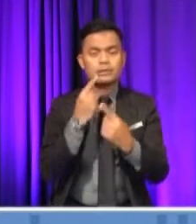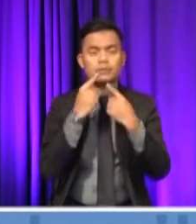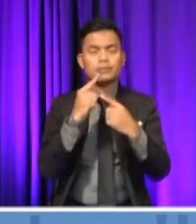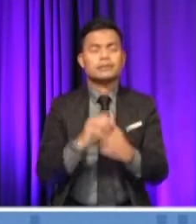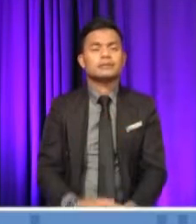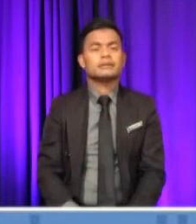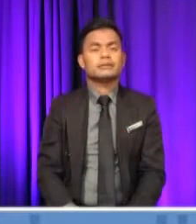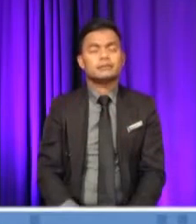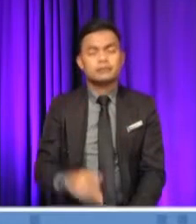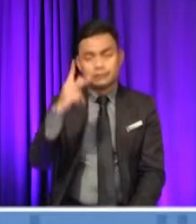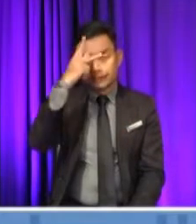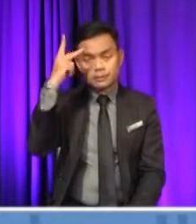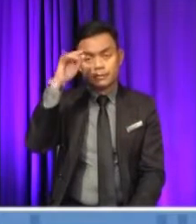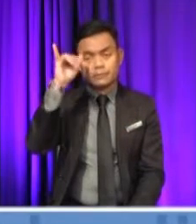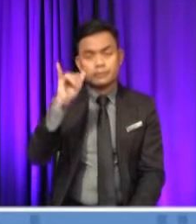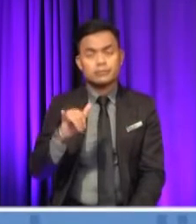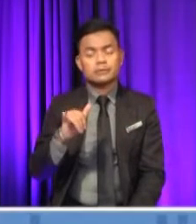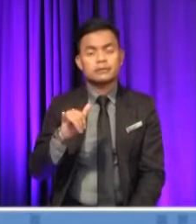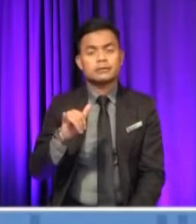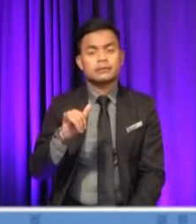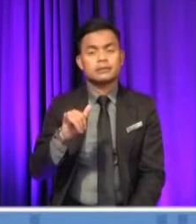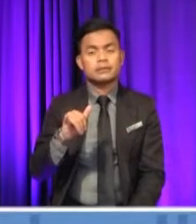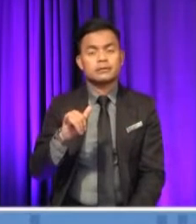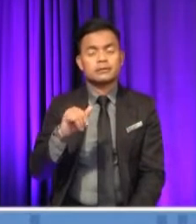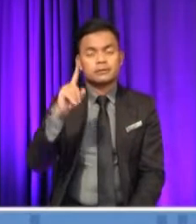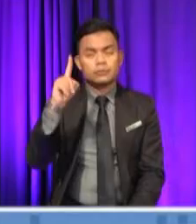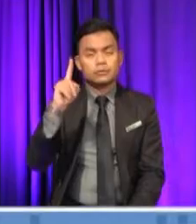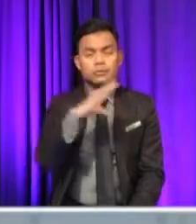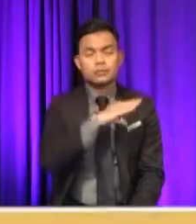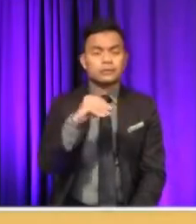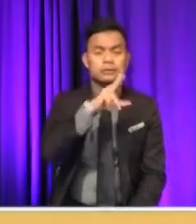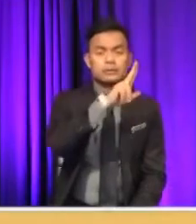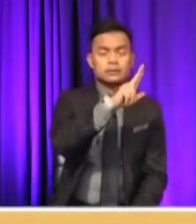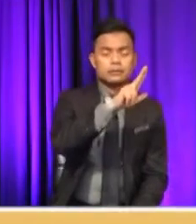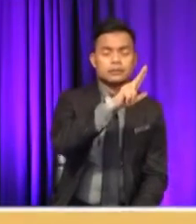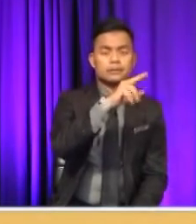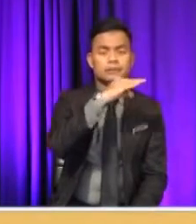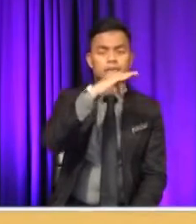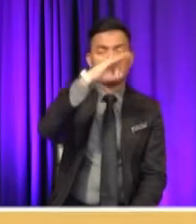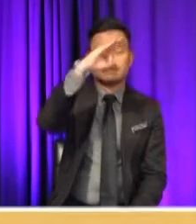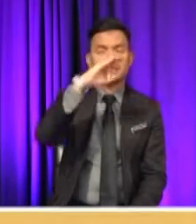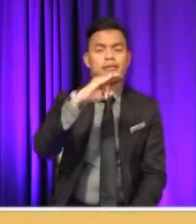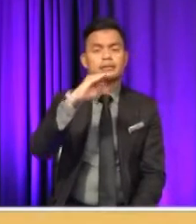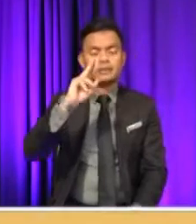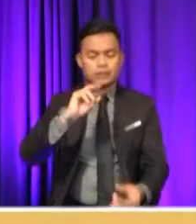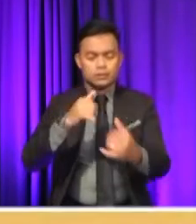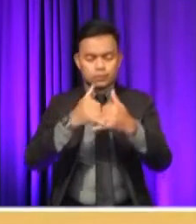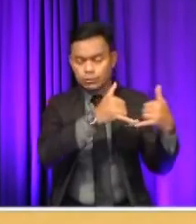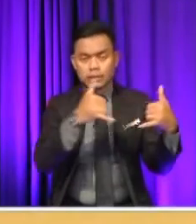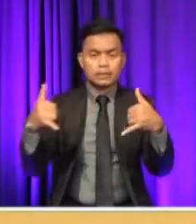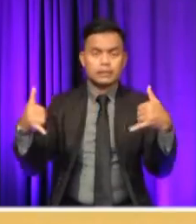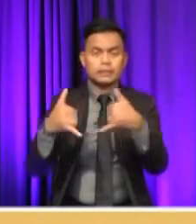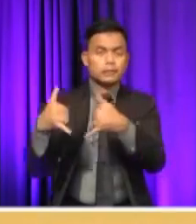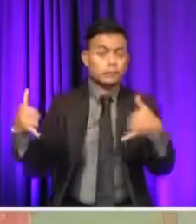Okey, sebab yang fasa tunggal dengan 3 fasa ni, ini adalah motor arus ulang-alik. Okey, jadi pelajar kena kenal